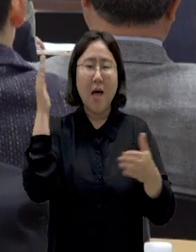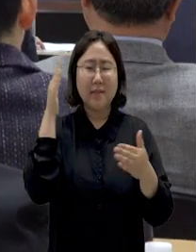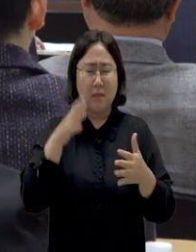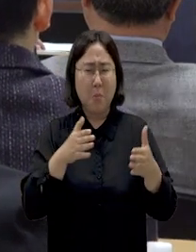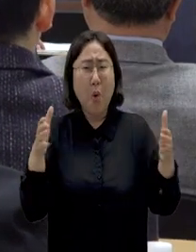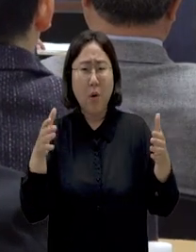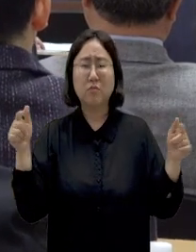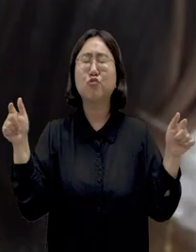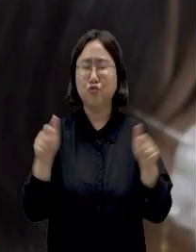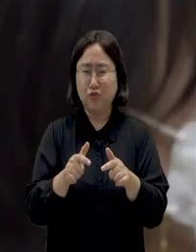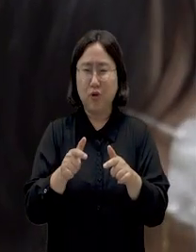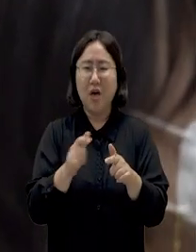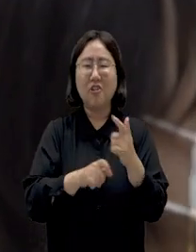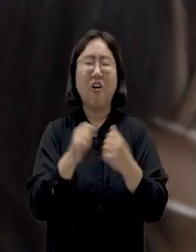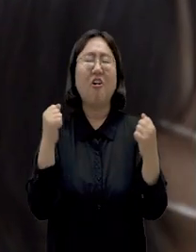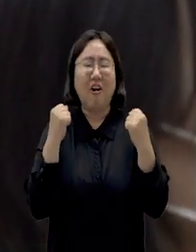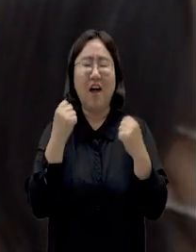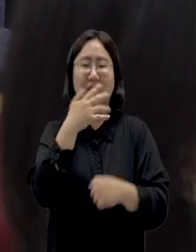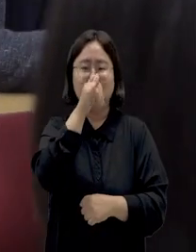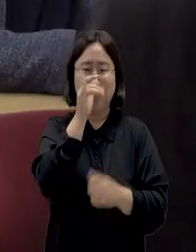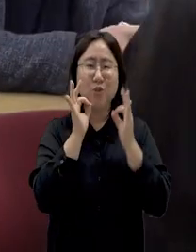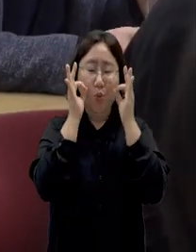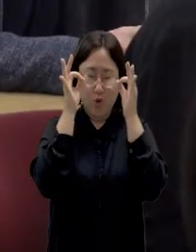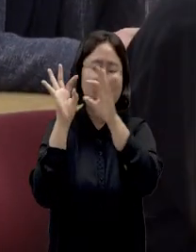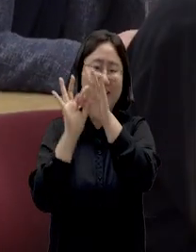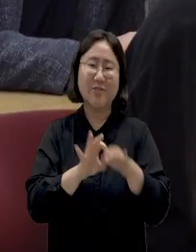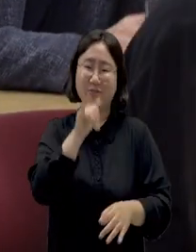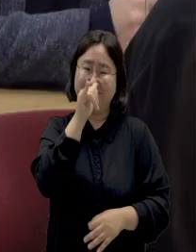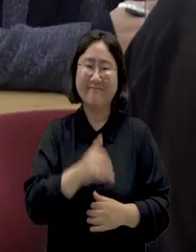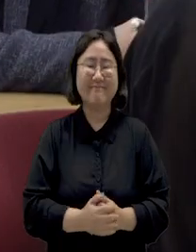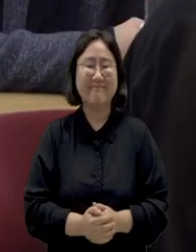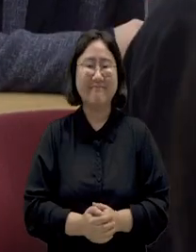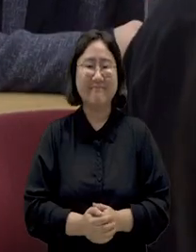학생들의 비만율을 낮추고 좀 더 건강해지기 위한 노력을 이어가고 있습니다.